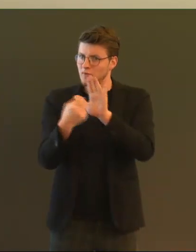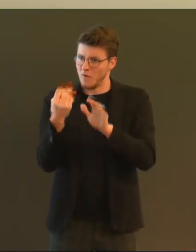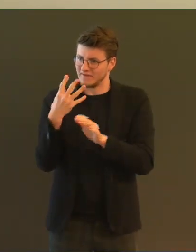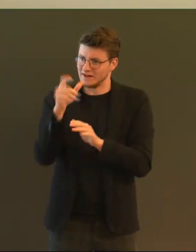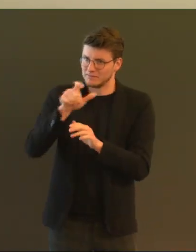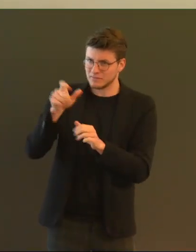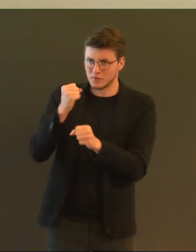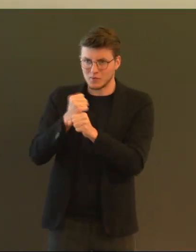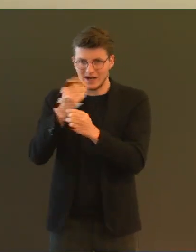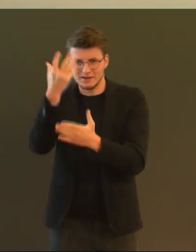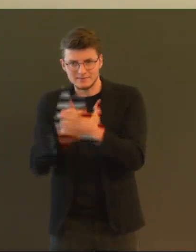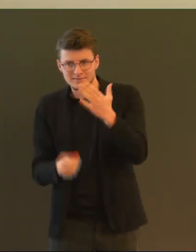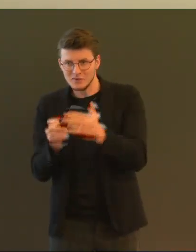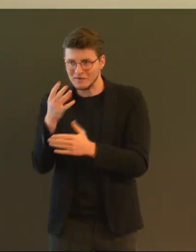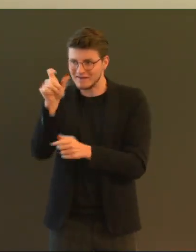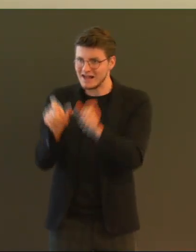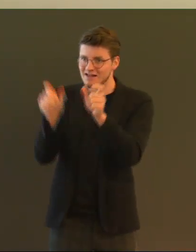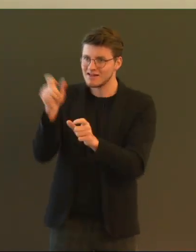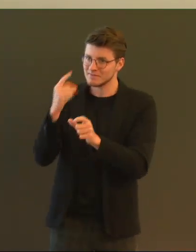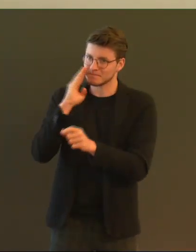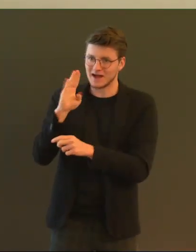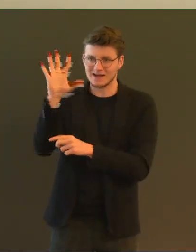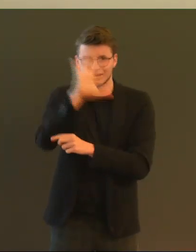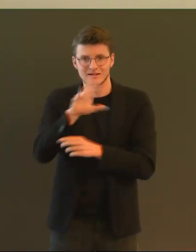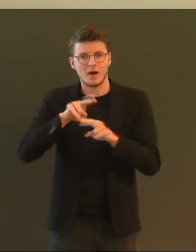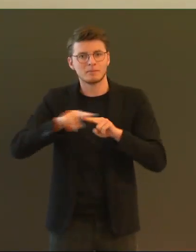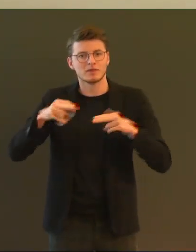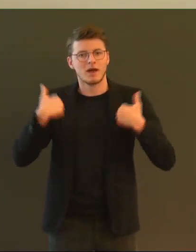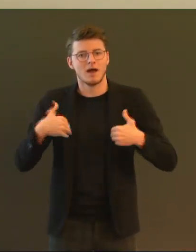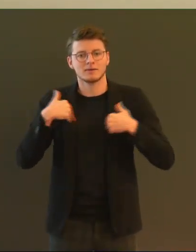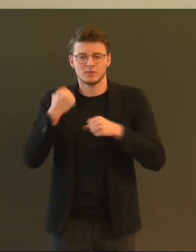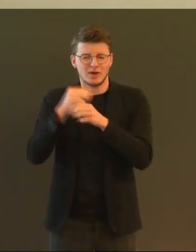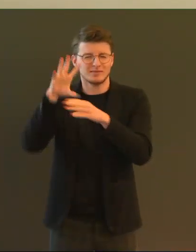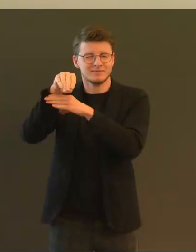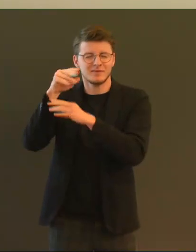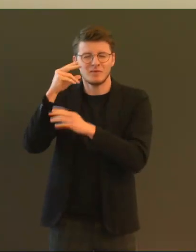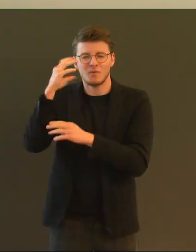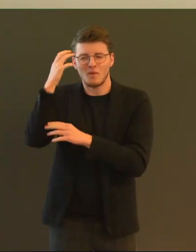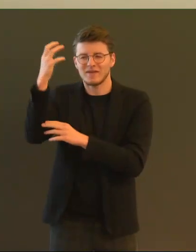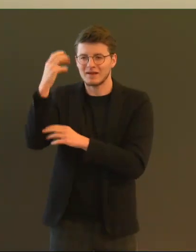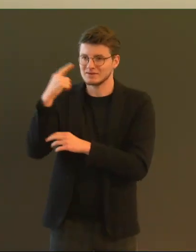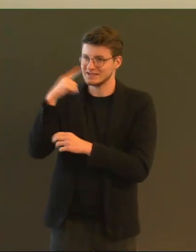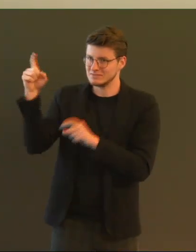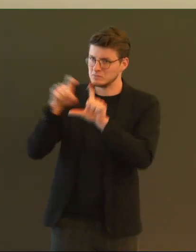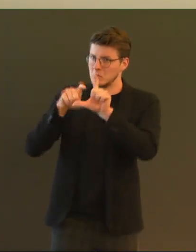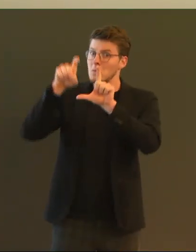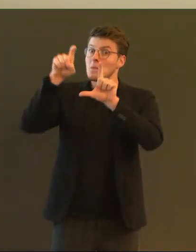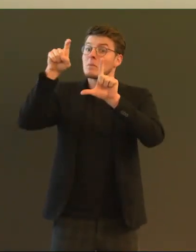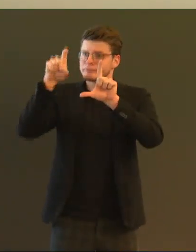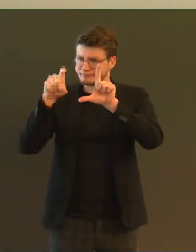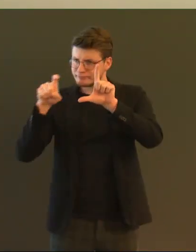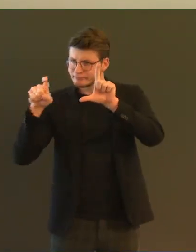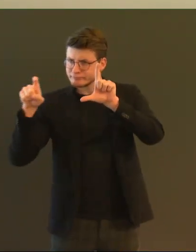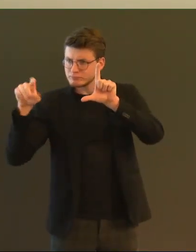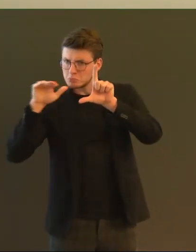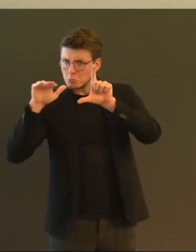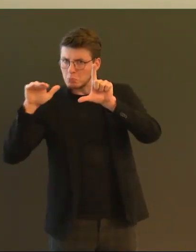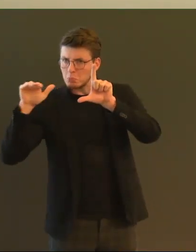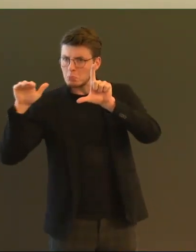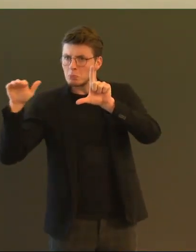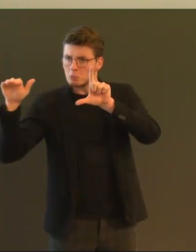overheidspersoneel. En zoals u kunt zien is deze indicator de voorbije week heel stabiel gebleven. Er zijn geen indicaties dat er